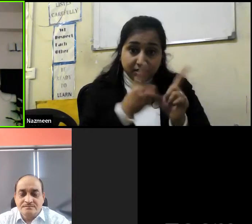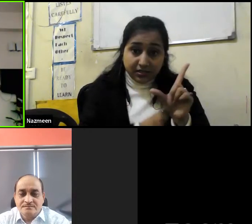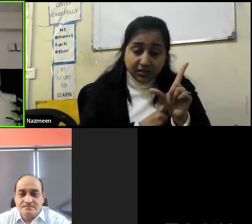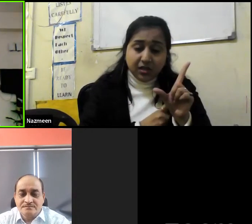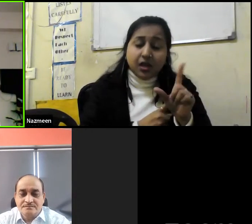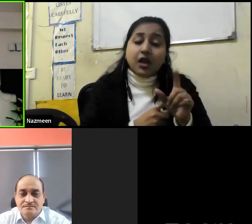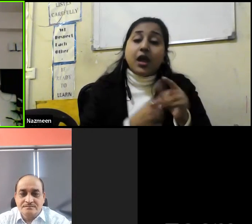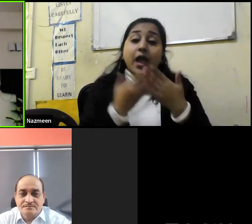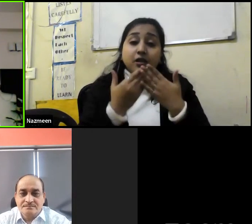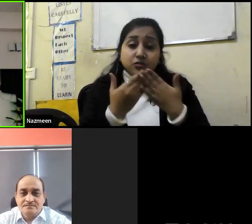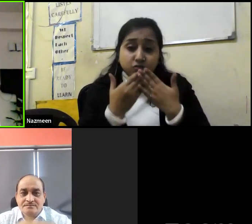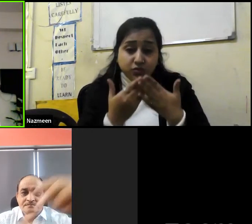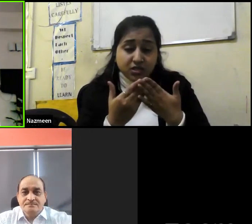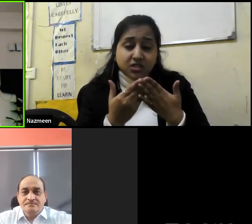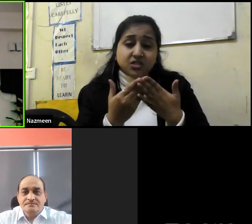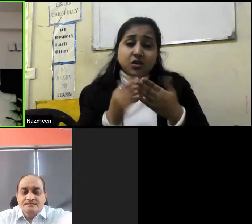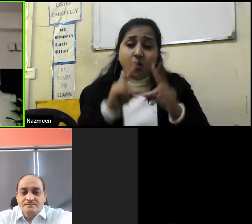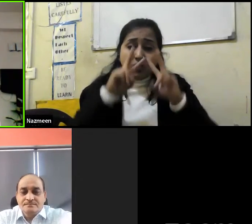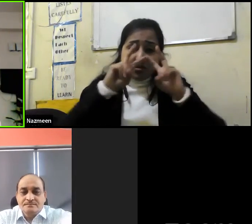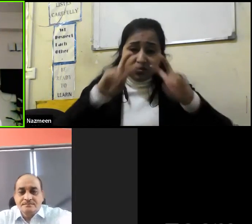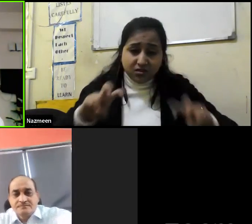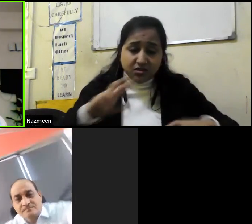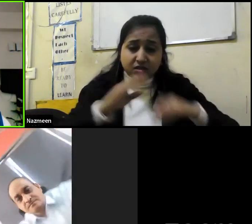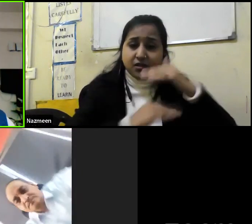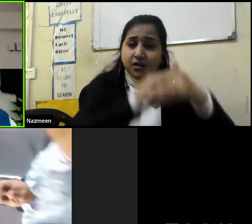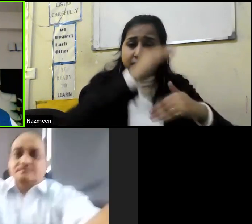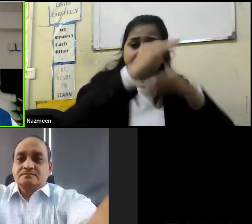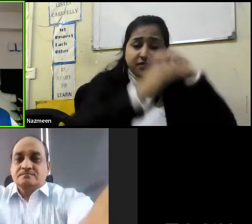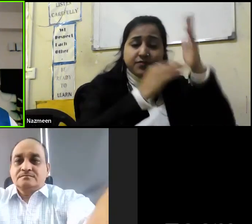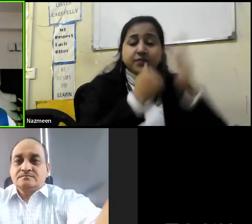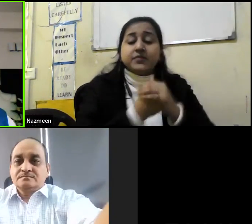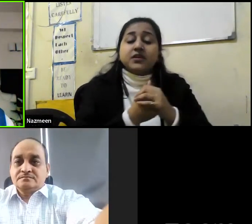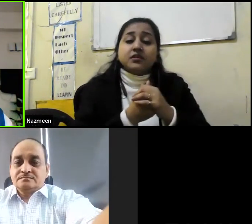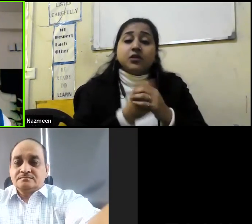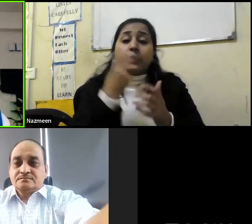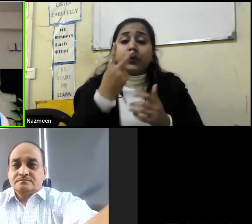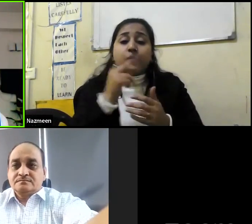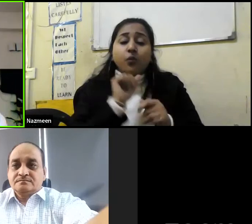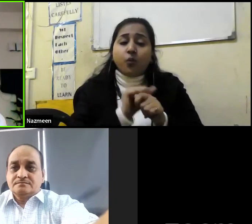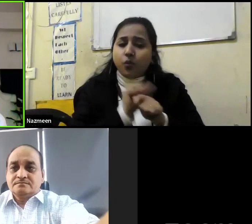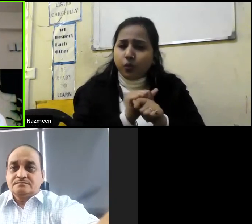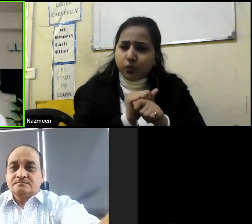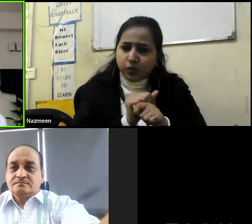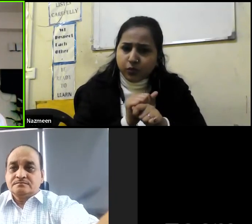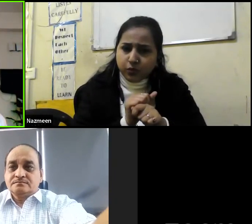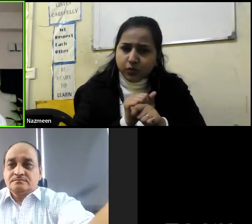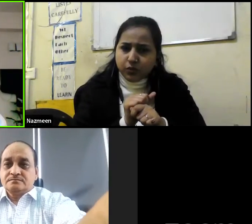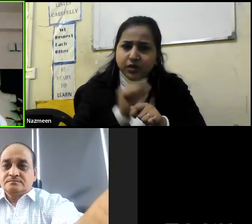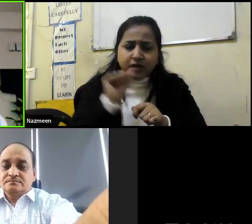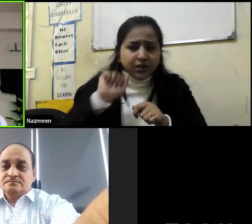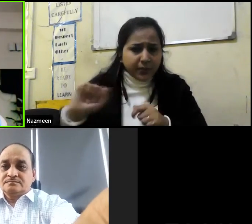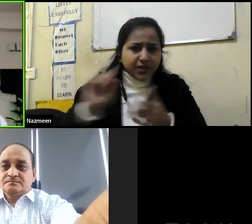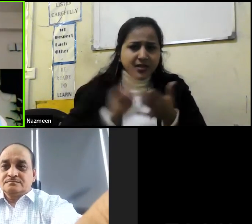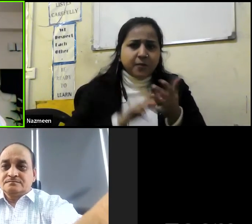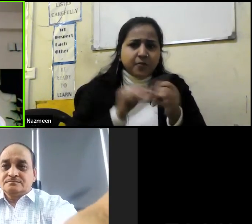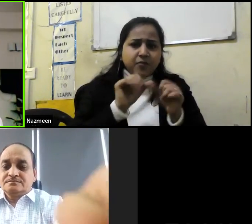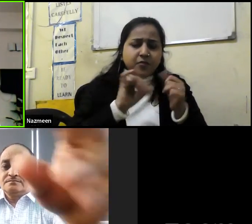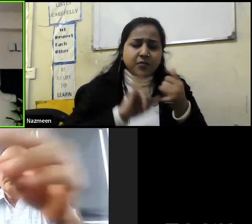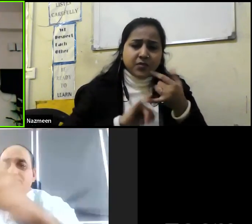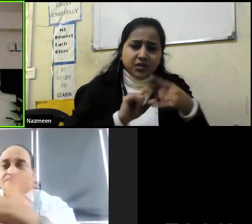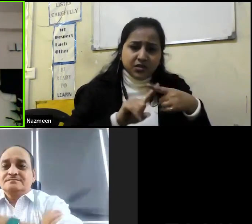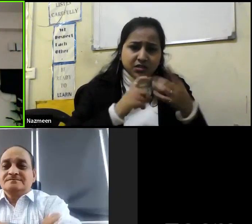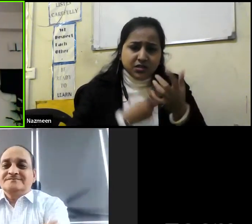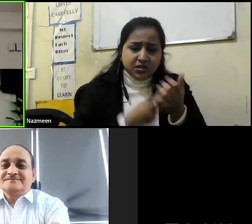academia, research and development, labs to industries. इनके पास मास्टर्स डिग्री है बॉटनी में